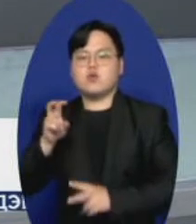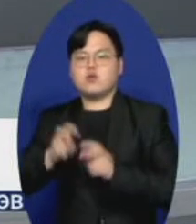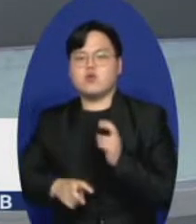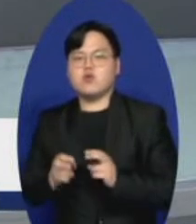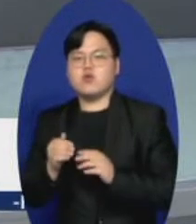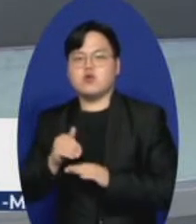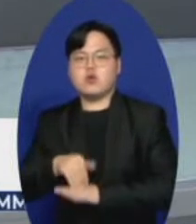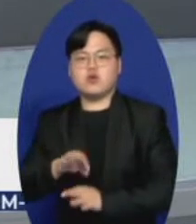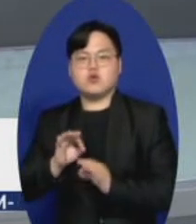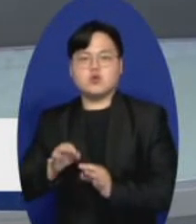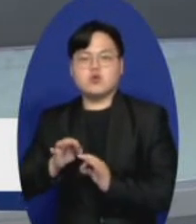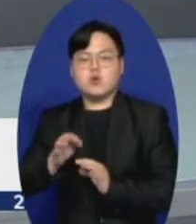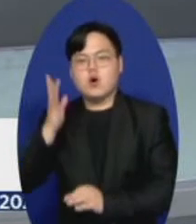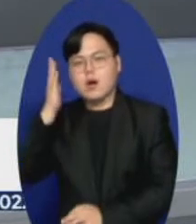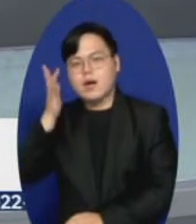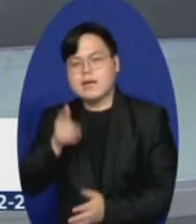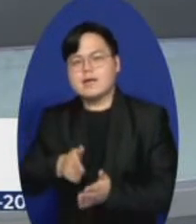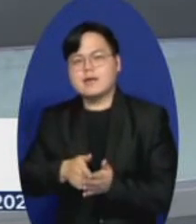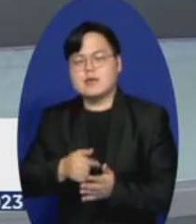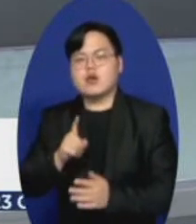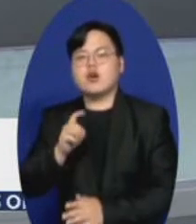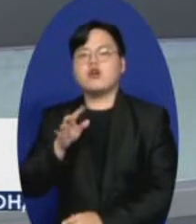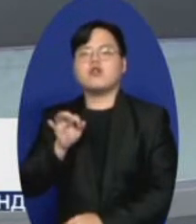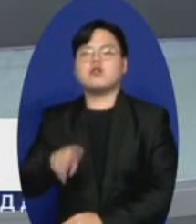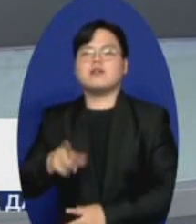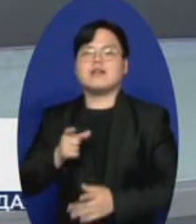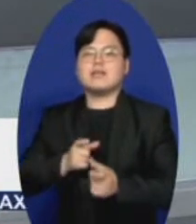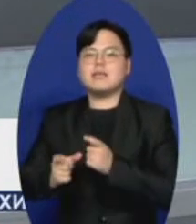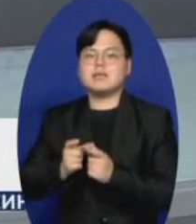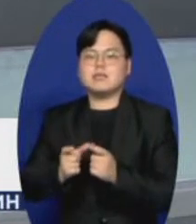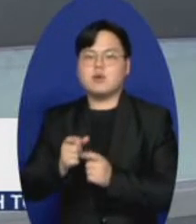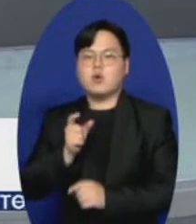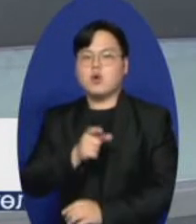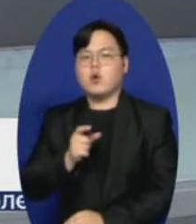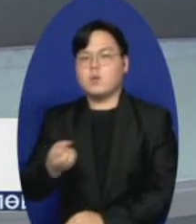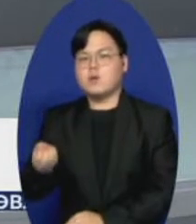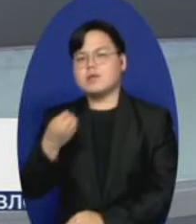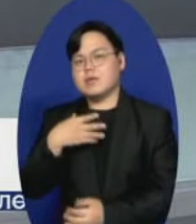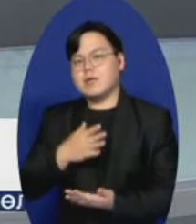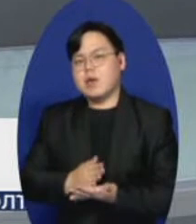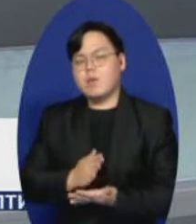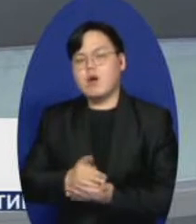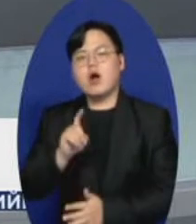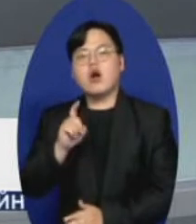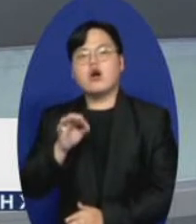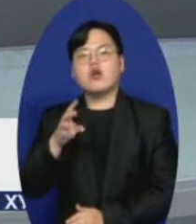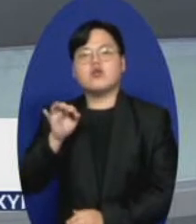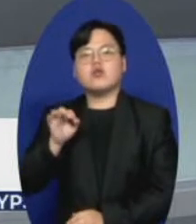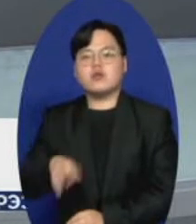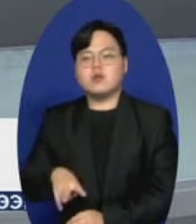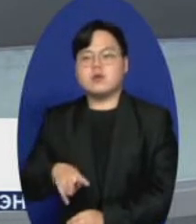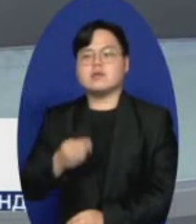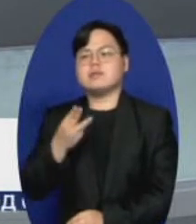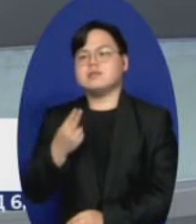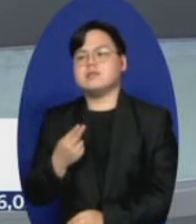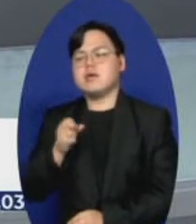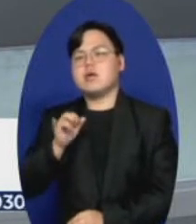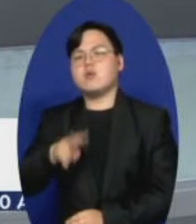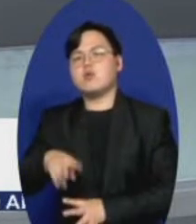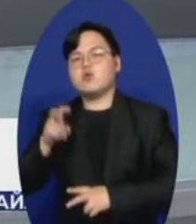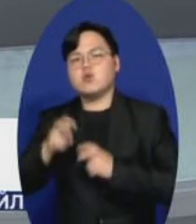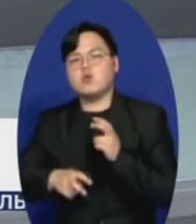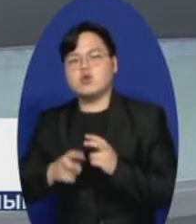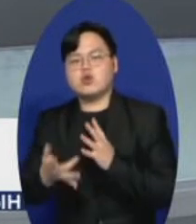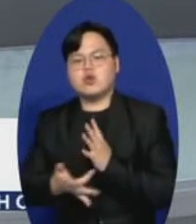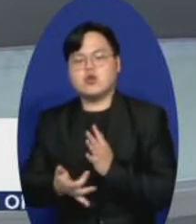үйлдвэрлэлээ тогтворжуулж зөв менежмент хэрэгжүүлэх нь чухал гэж хөтлийн эдийн засгийн форумд оролцогчид үзэж байна. Мөн хөтлийн цемент шохон үйлдвэрийн